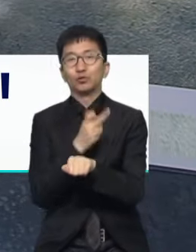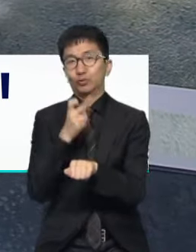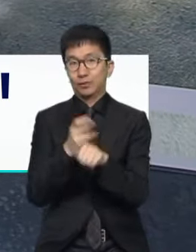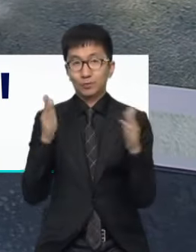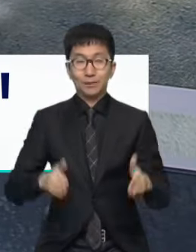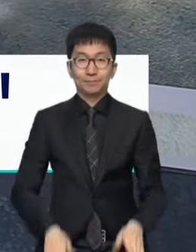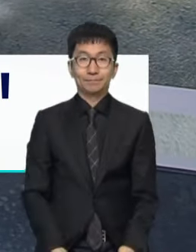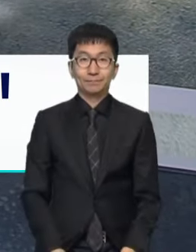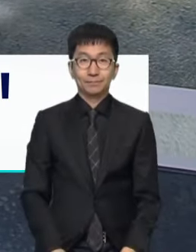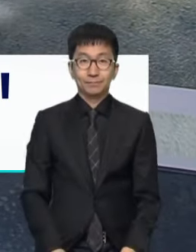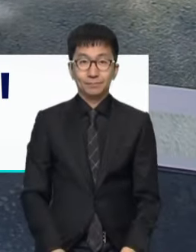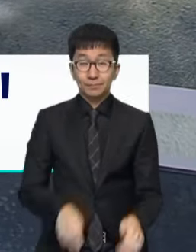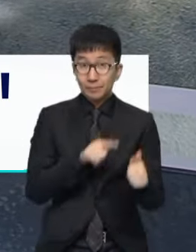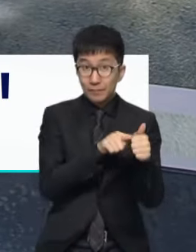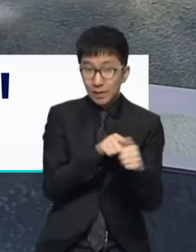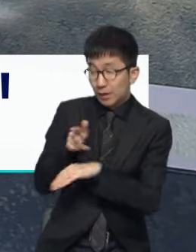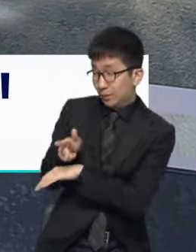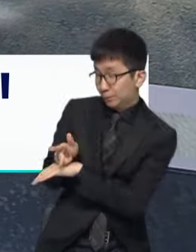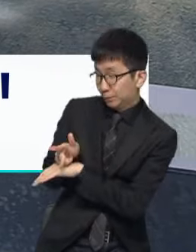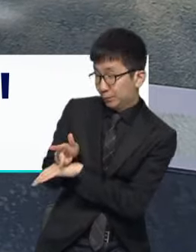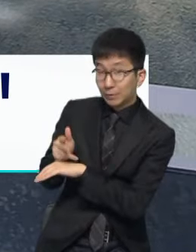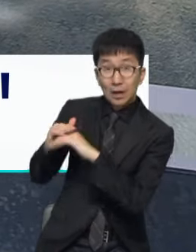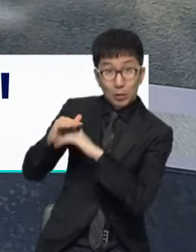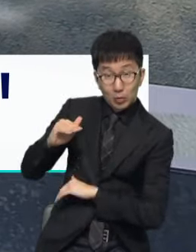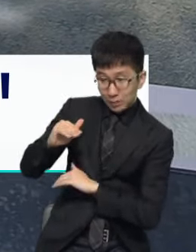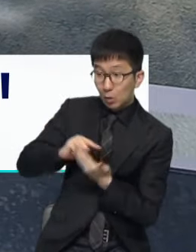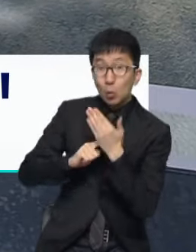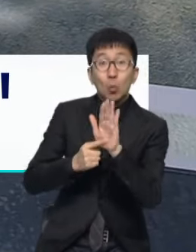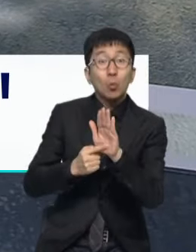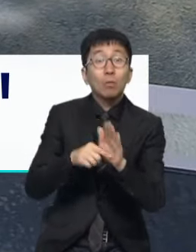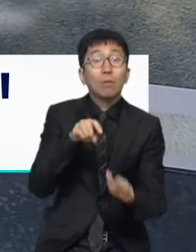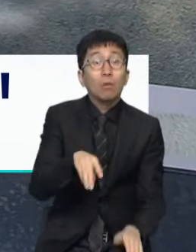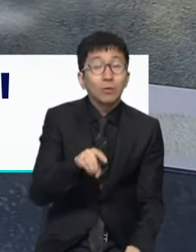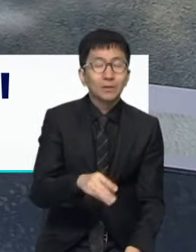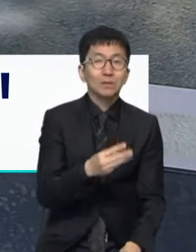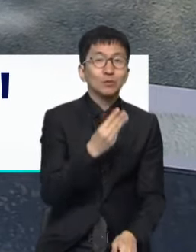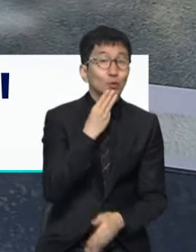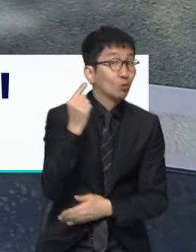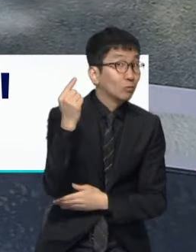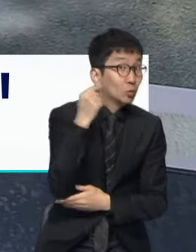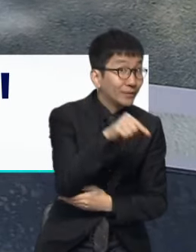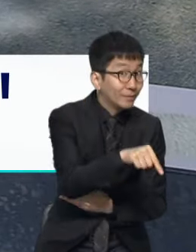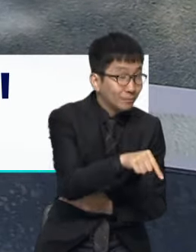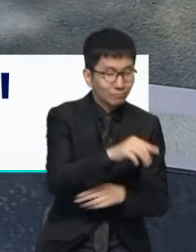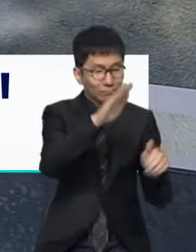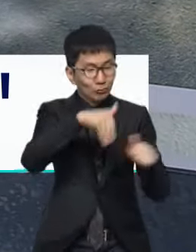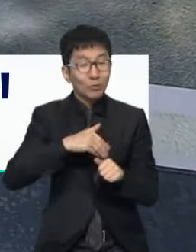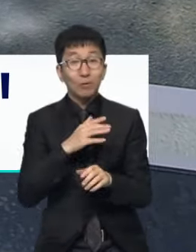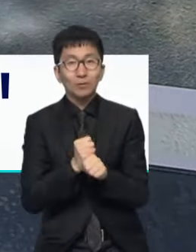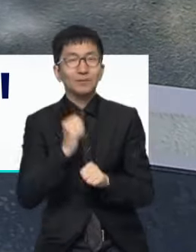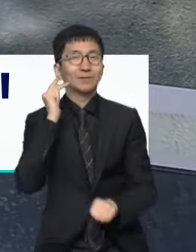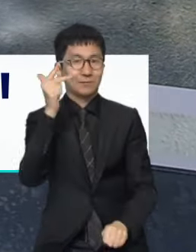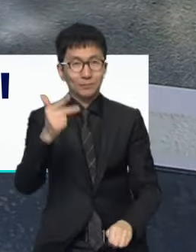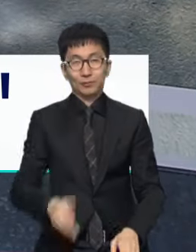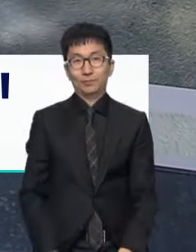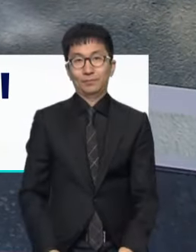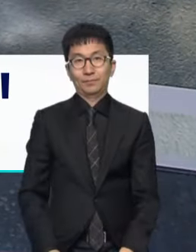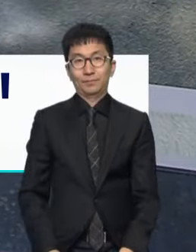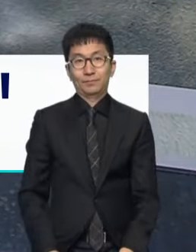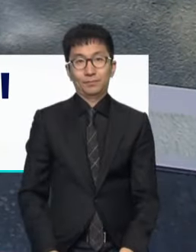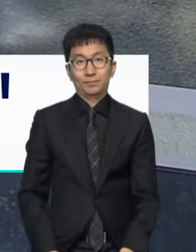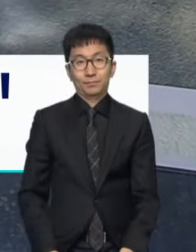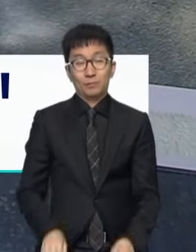검찰은 최 목사가 몰래 찍은 영상을 공개한 서울의 소리 쪽도 다음 주에 조사할 계획입니다. 이들은